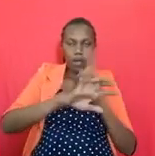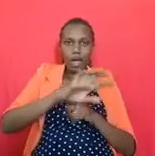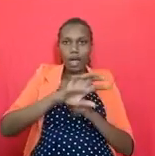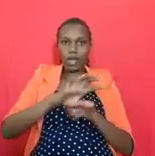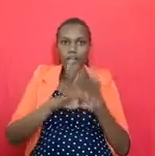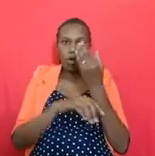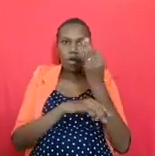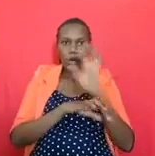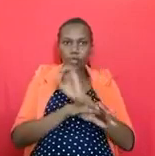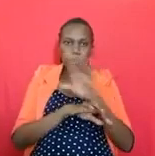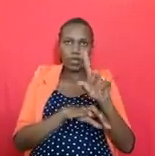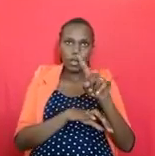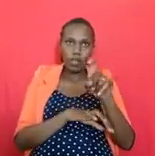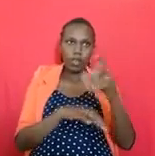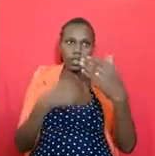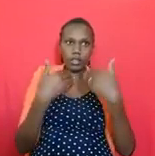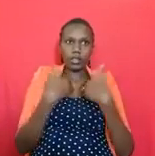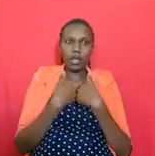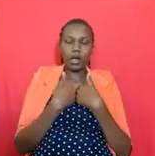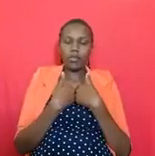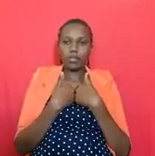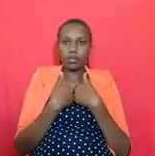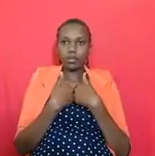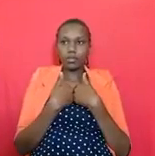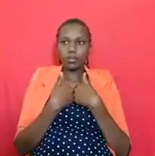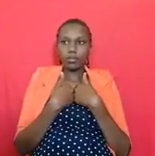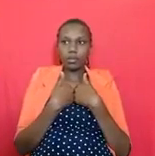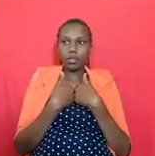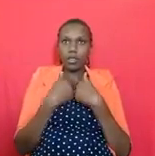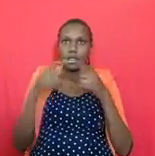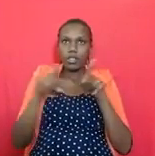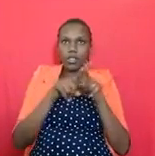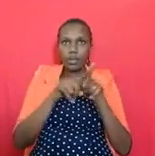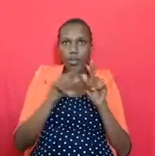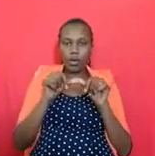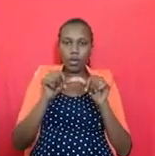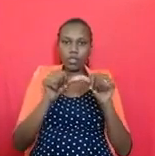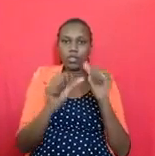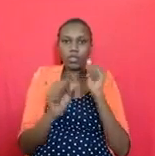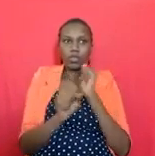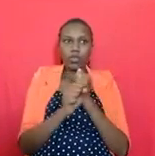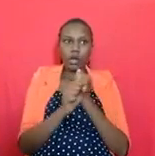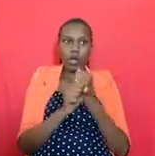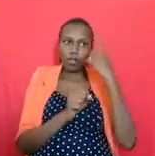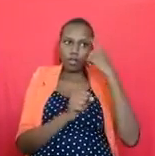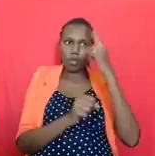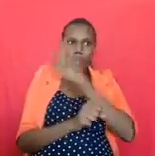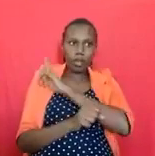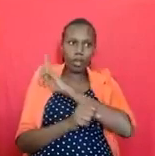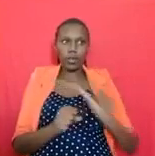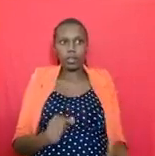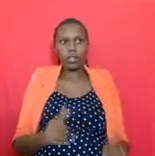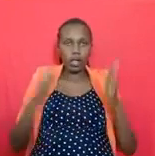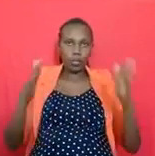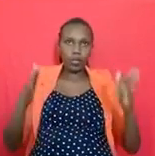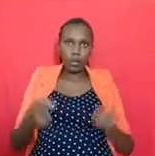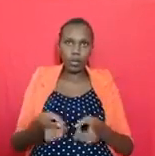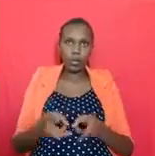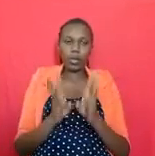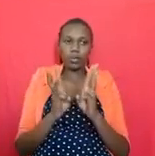ria COVID-19 na maradi inabere na kurutira gaiwira na ajirane ne muno.